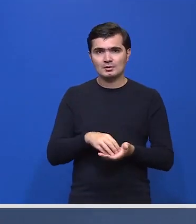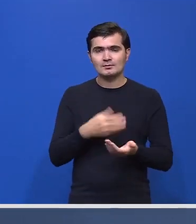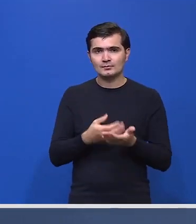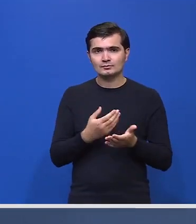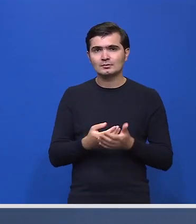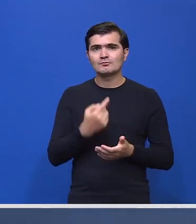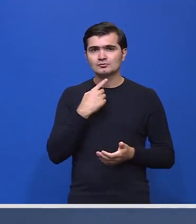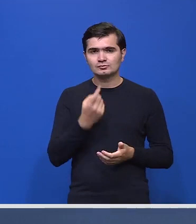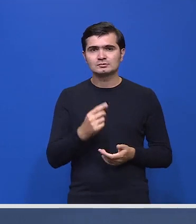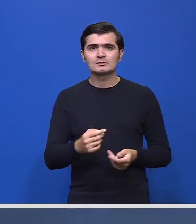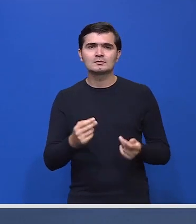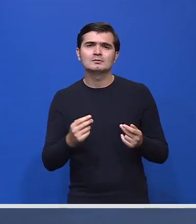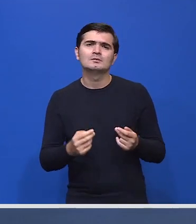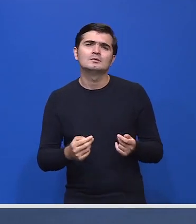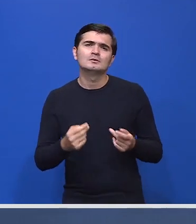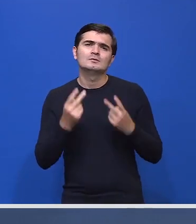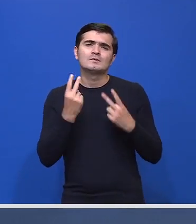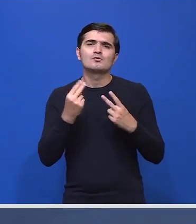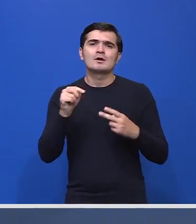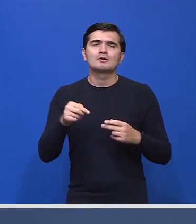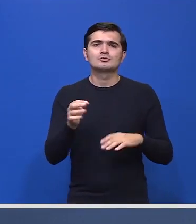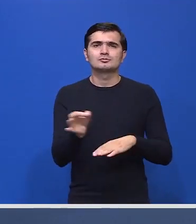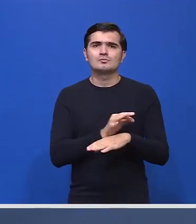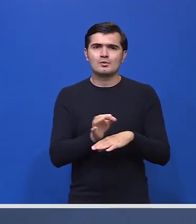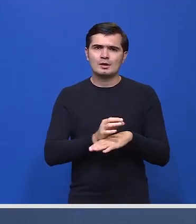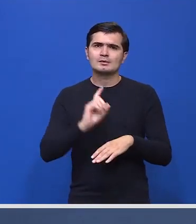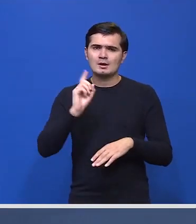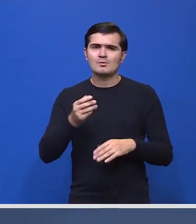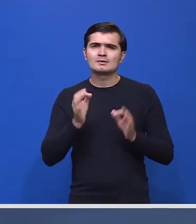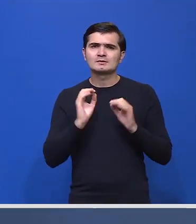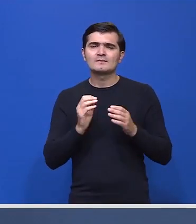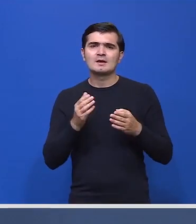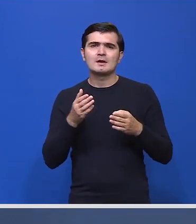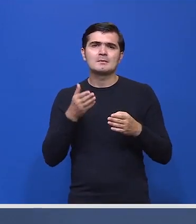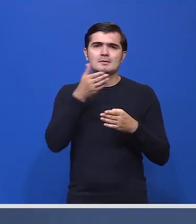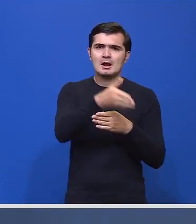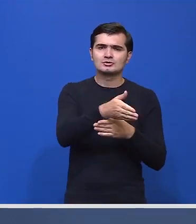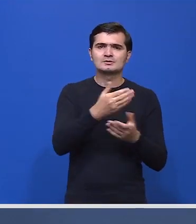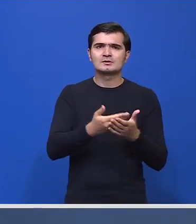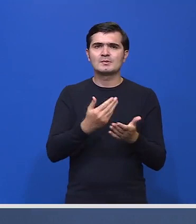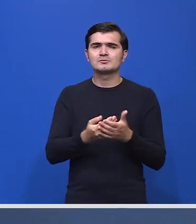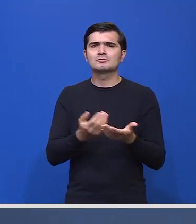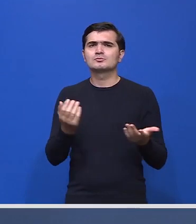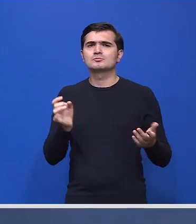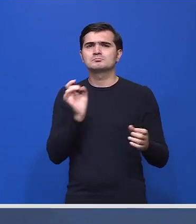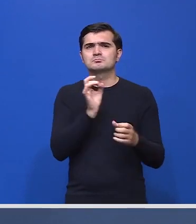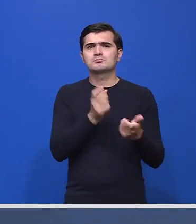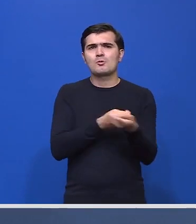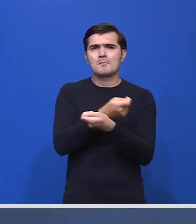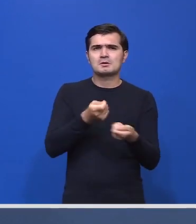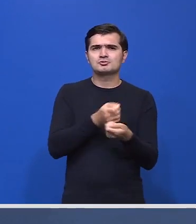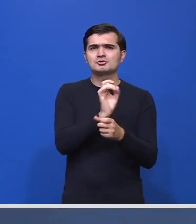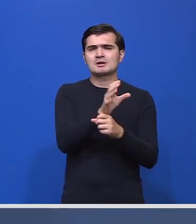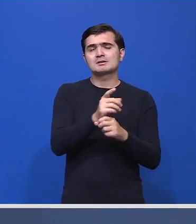menționat, valoarea unui proiect ce poate fi accesat pentru comercializare, dacă dorește